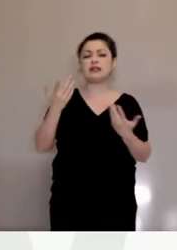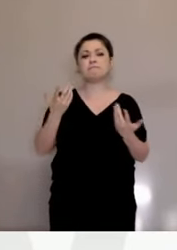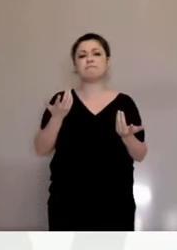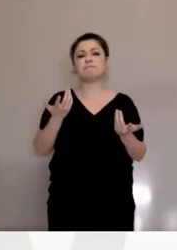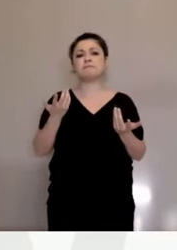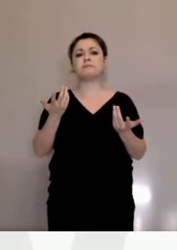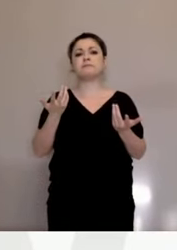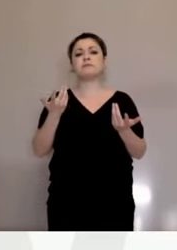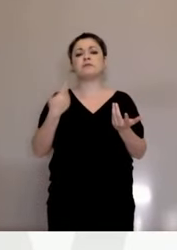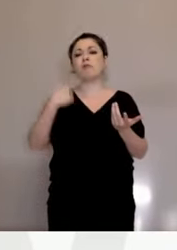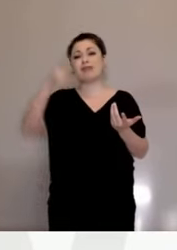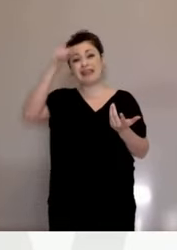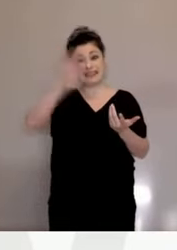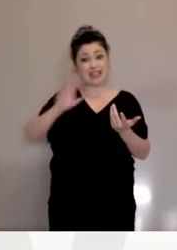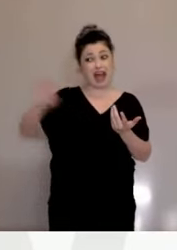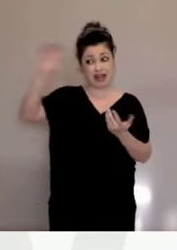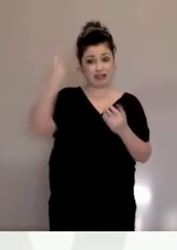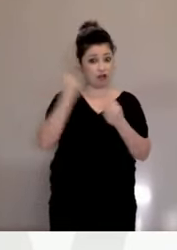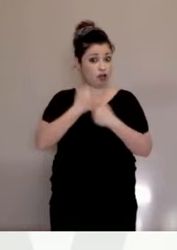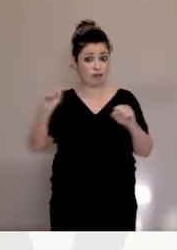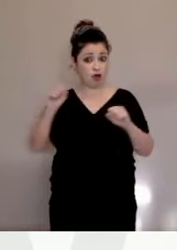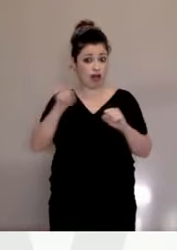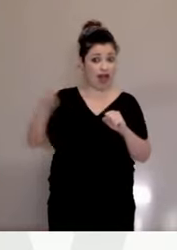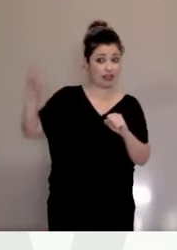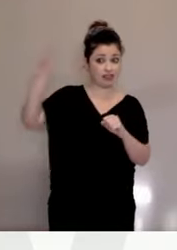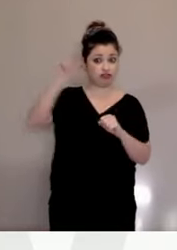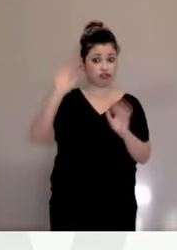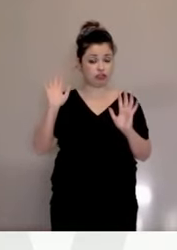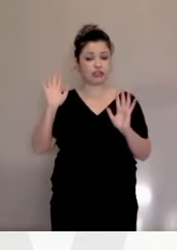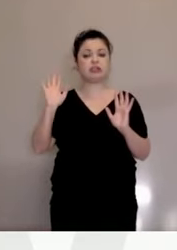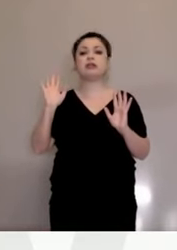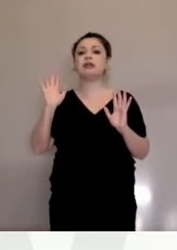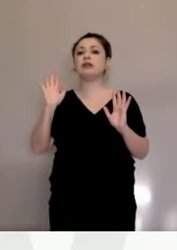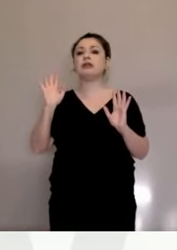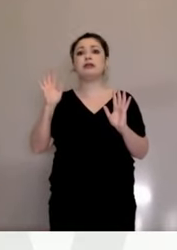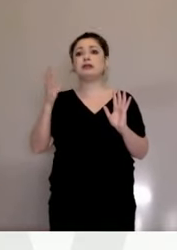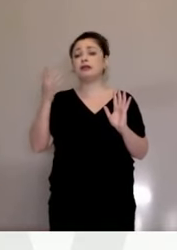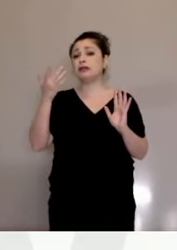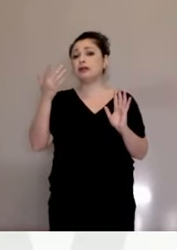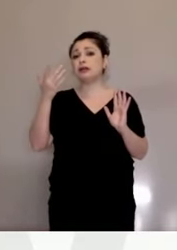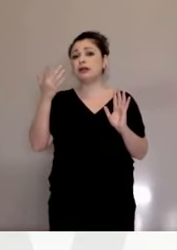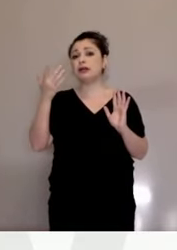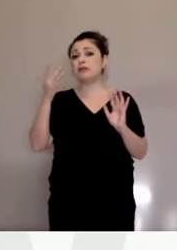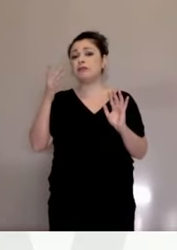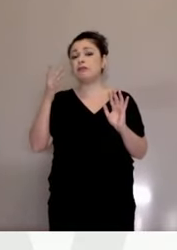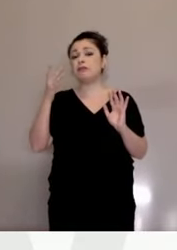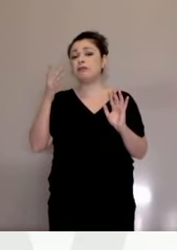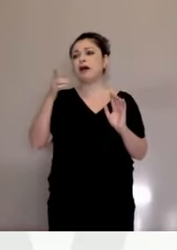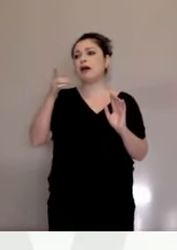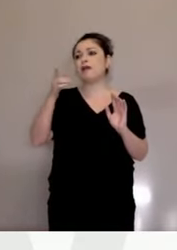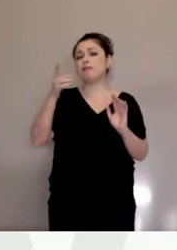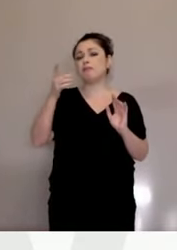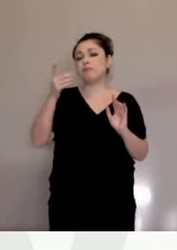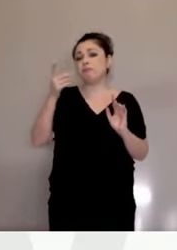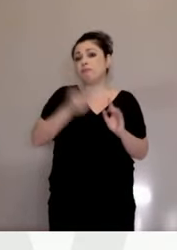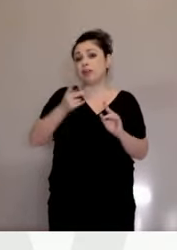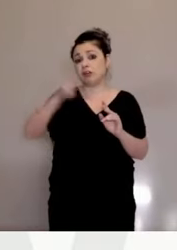questi stati democratici che al stesso tempo